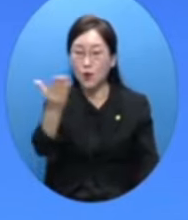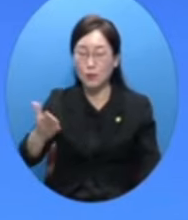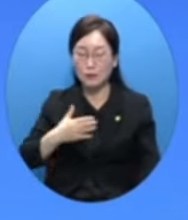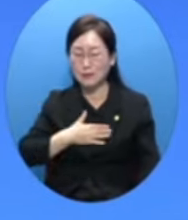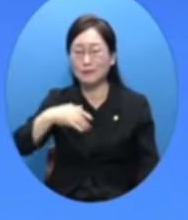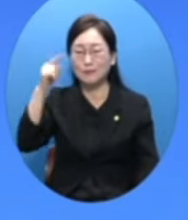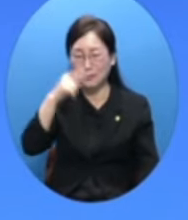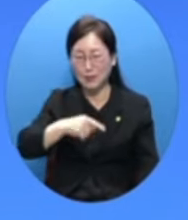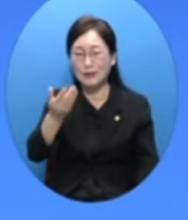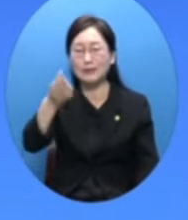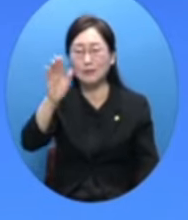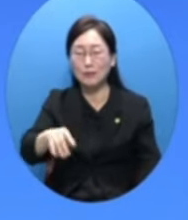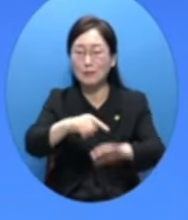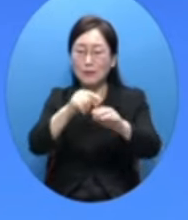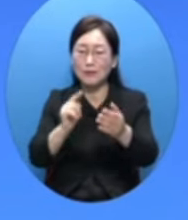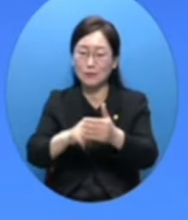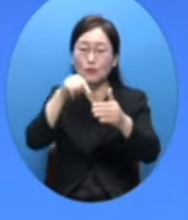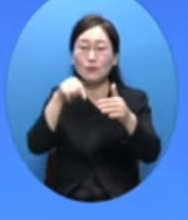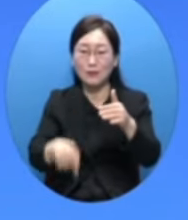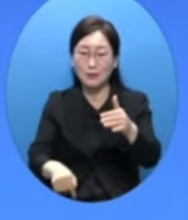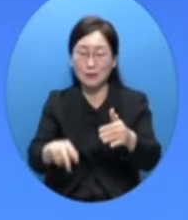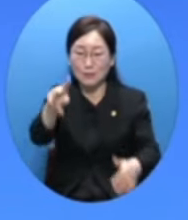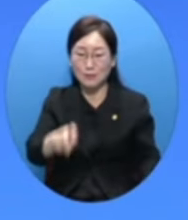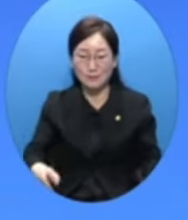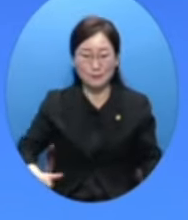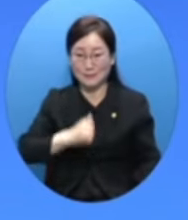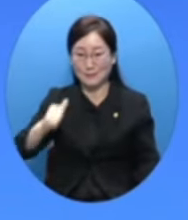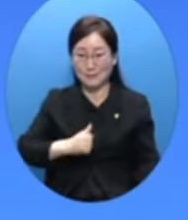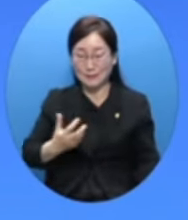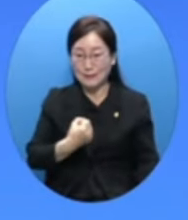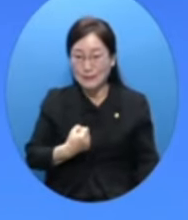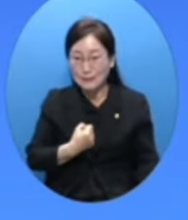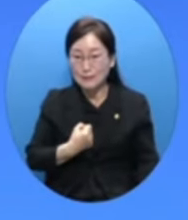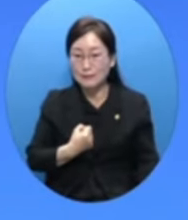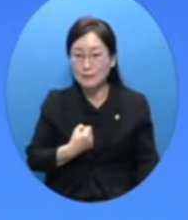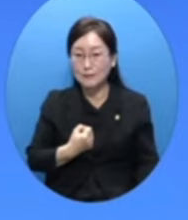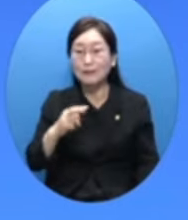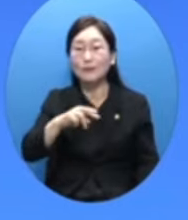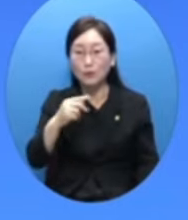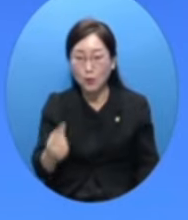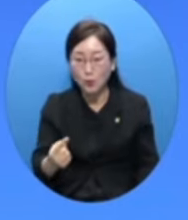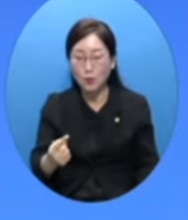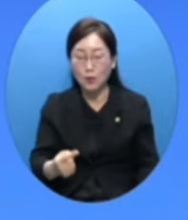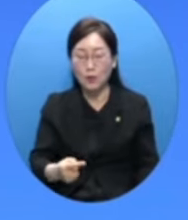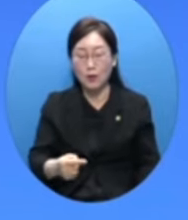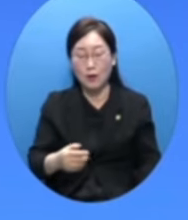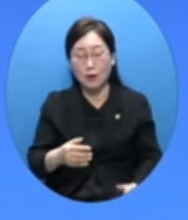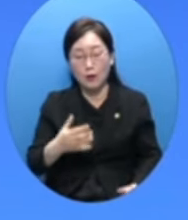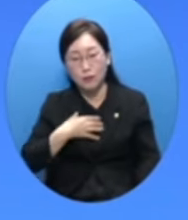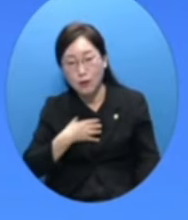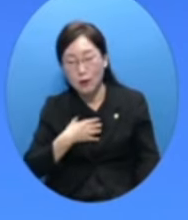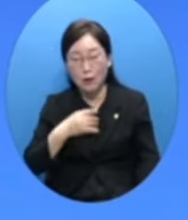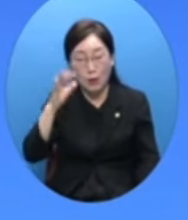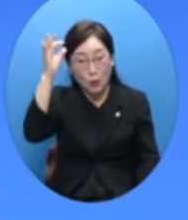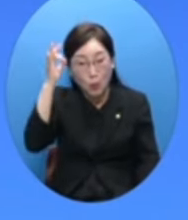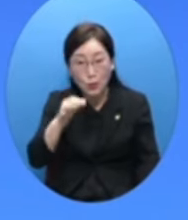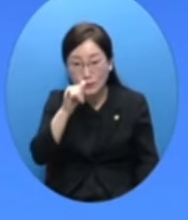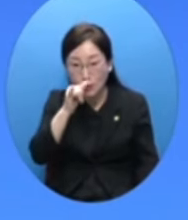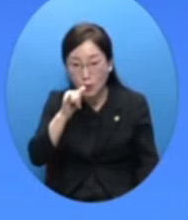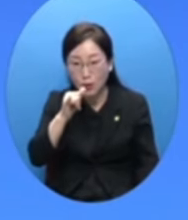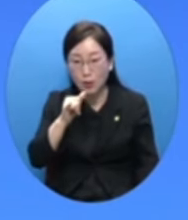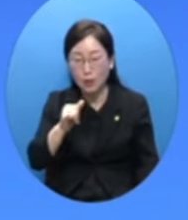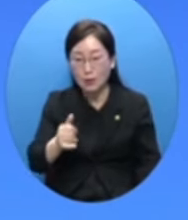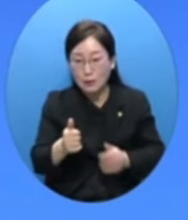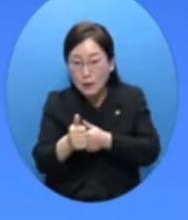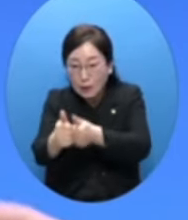속상해도 여러분 아무리 마음속에 미움과 분노가 있어도 여러분 때때로 불안과 초조가 여러분을 붙잡고 있어도 이것 따라